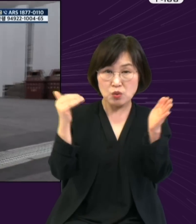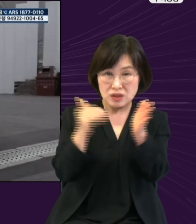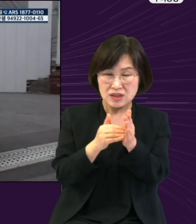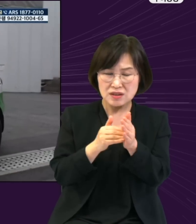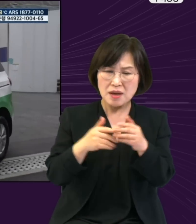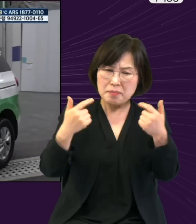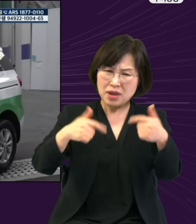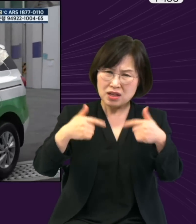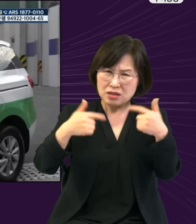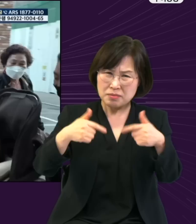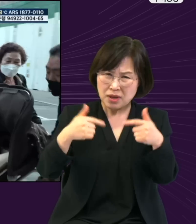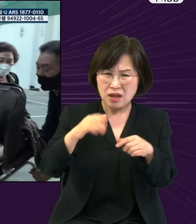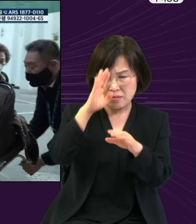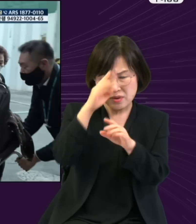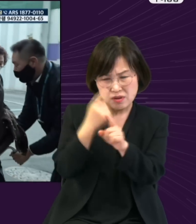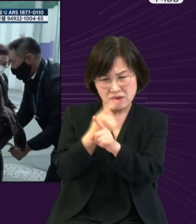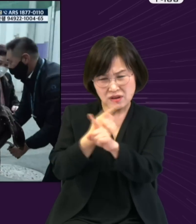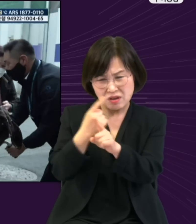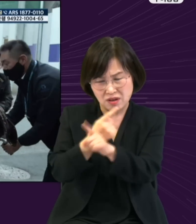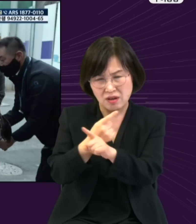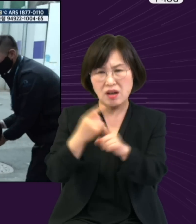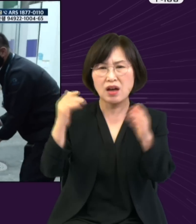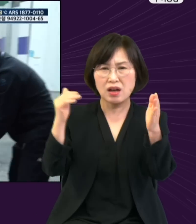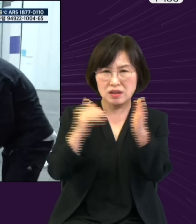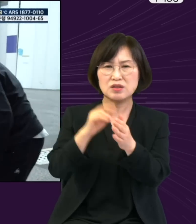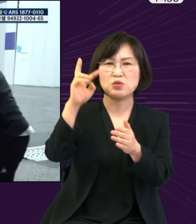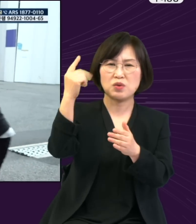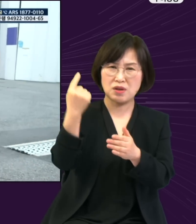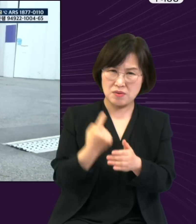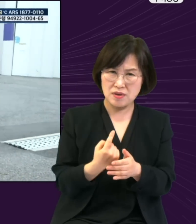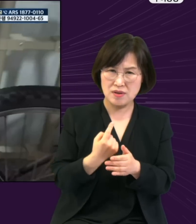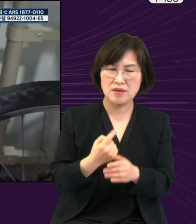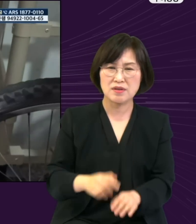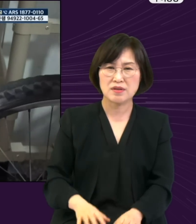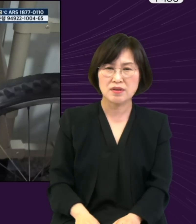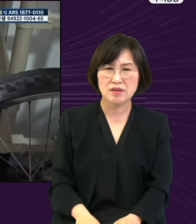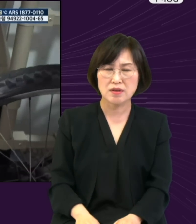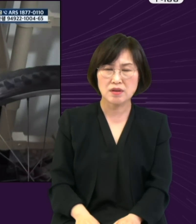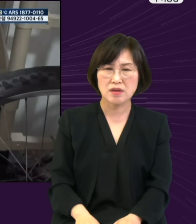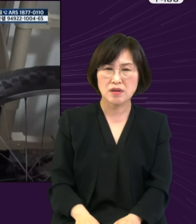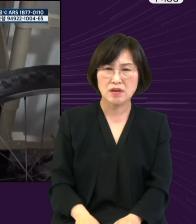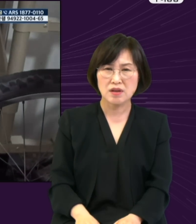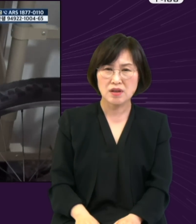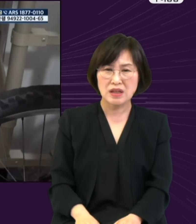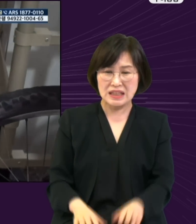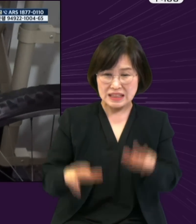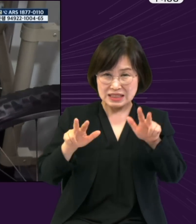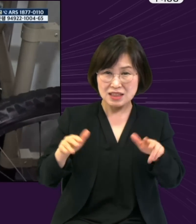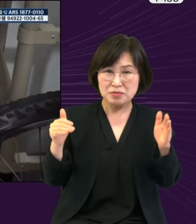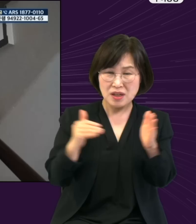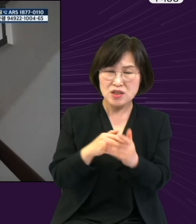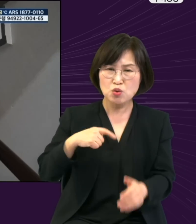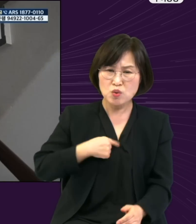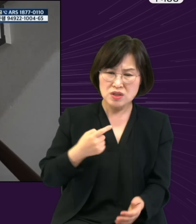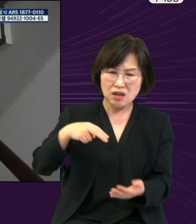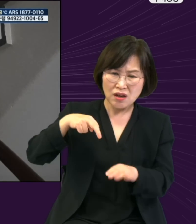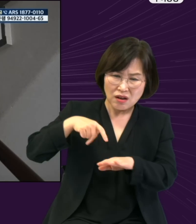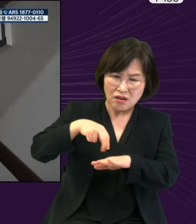이렇게 집중 치료를 받고 돌아오는데요. 단 한 번도 혼자 힘으로 걸어보지